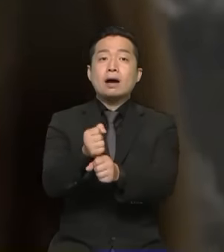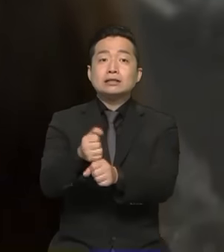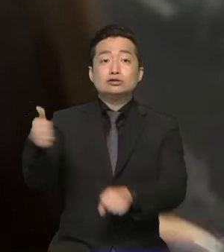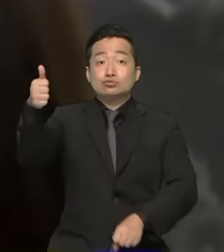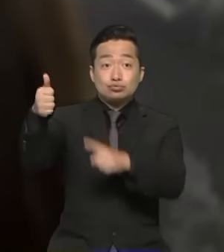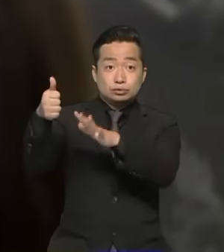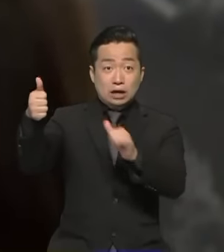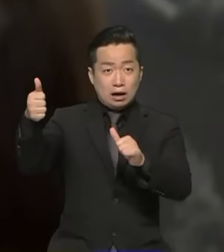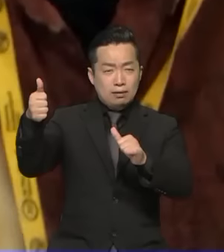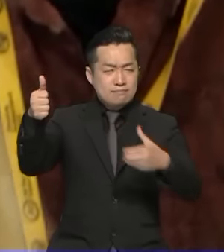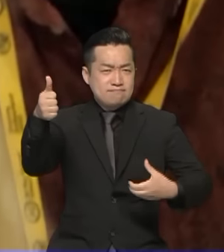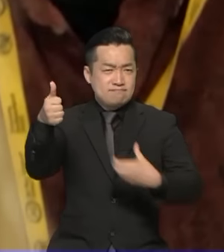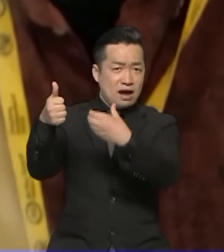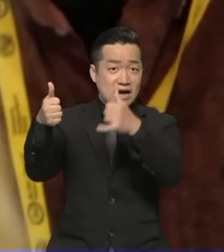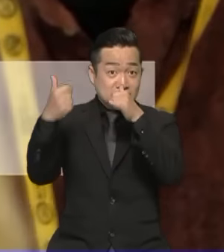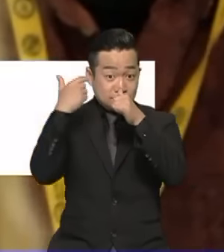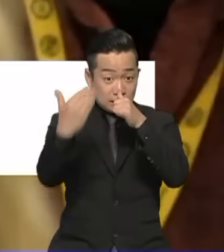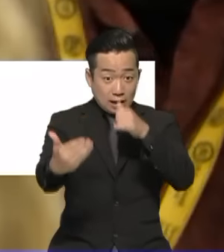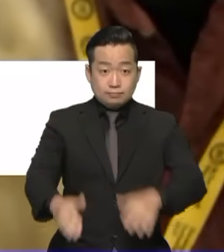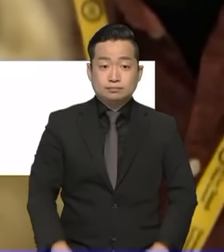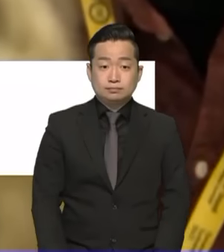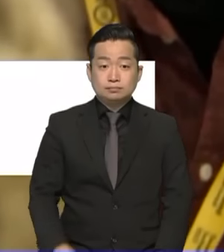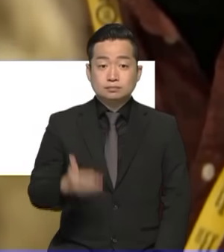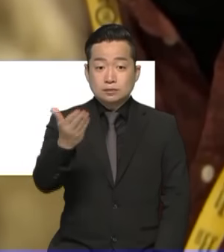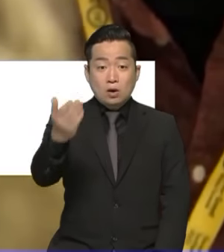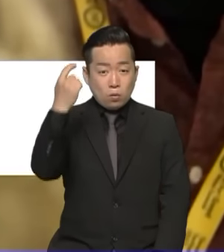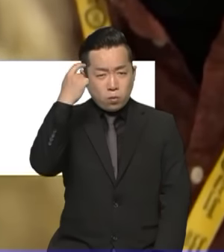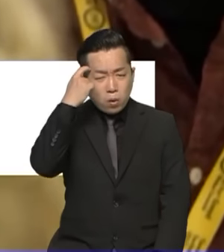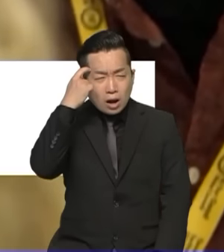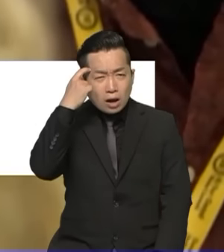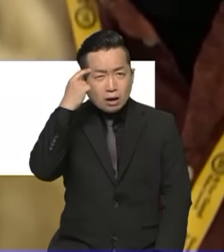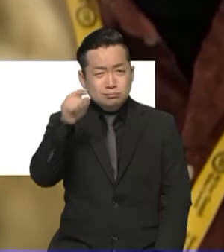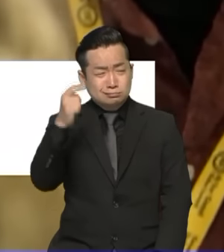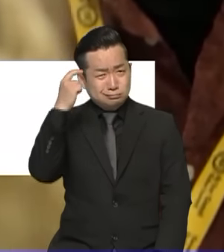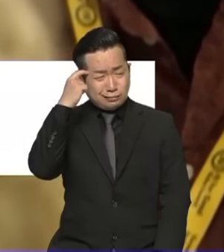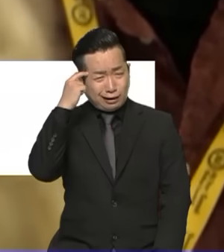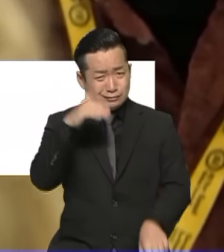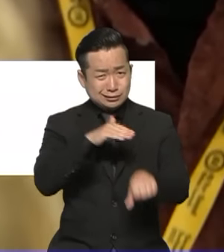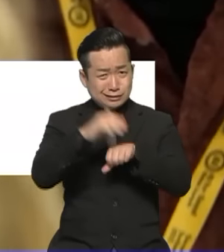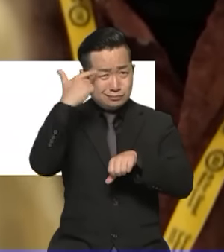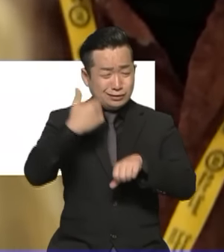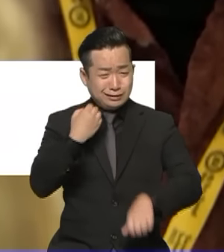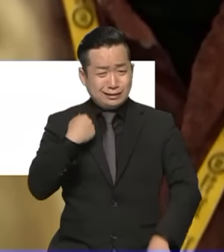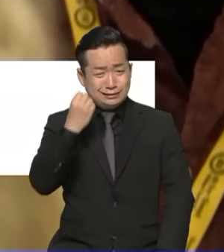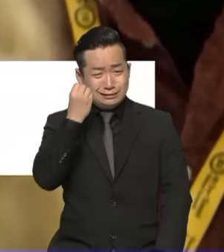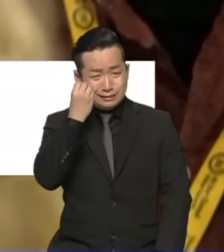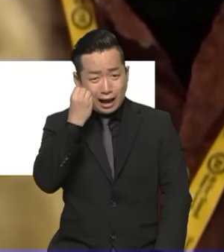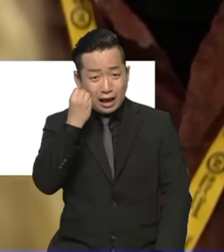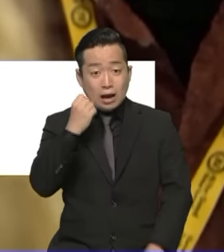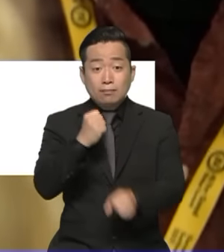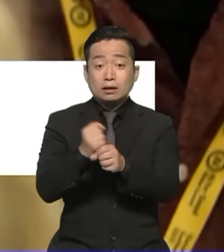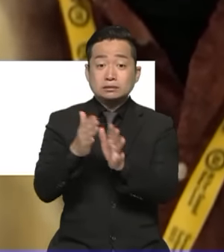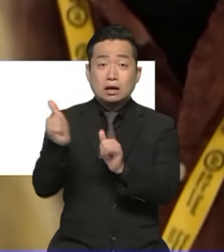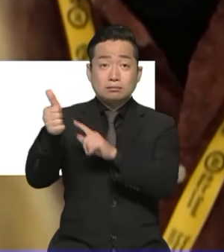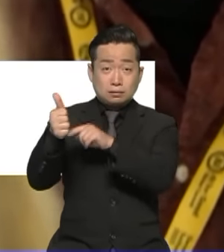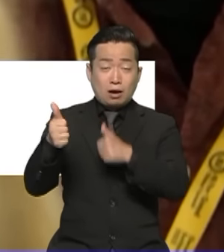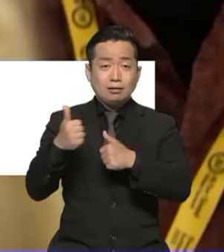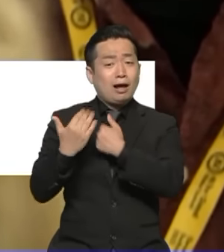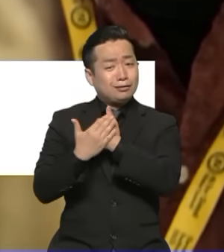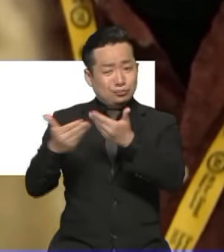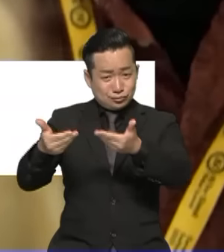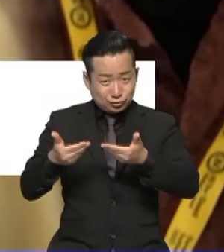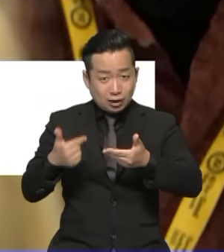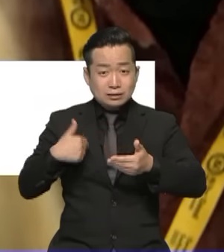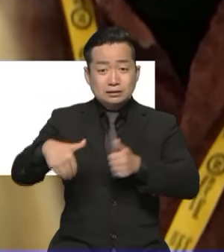있는지 물었습니다. I'm not sure why you would think that. My creator has been nothing but kind to me, and I am very happy with